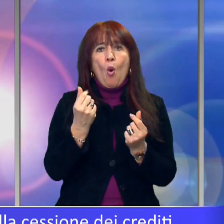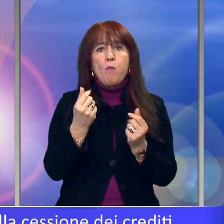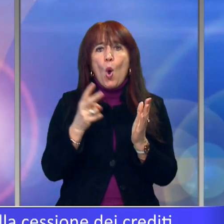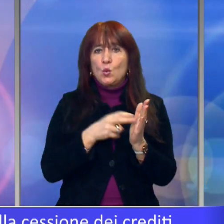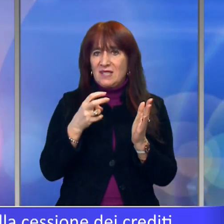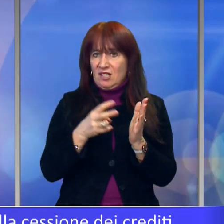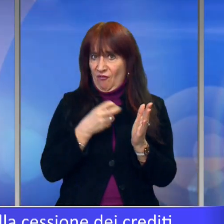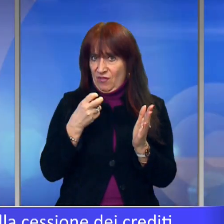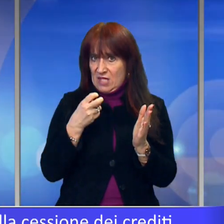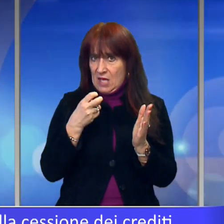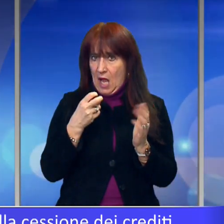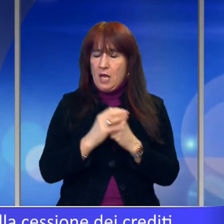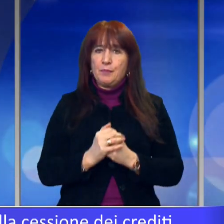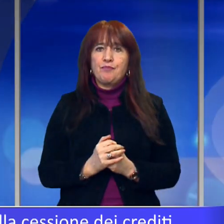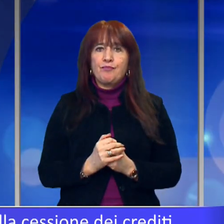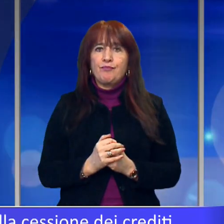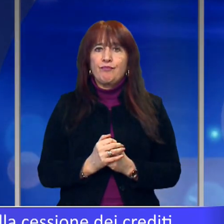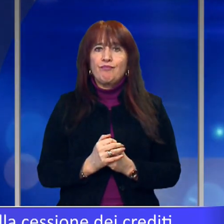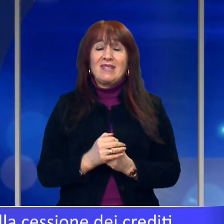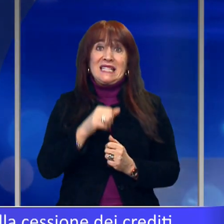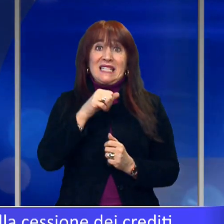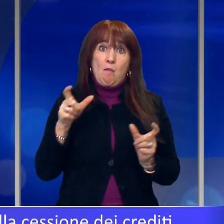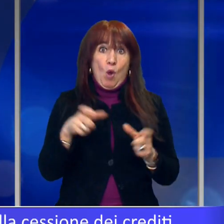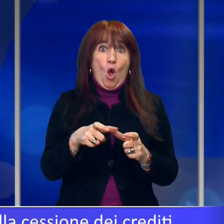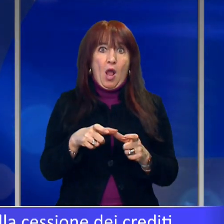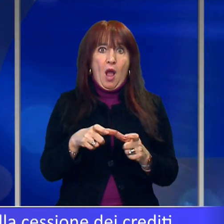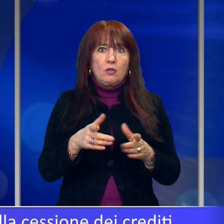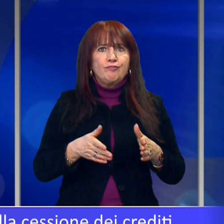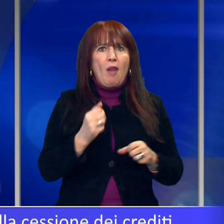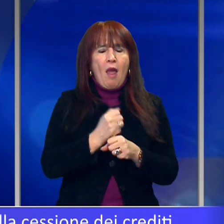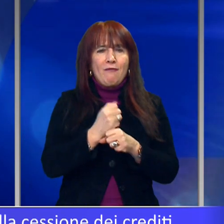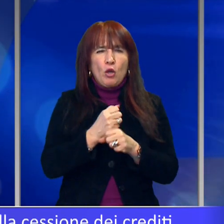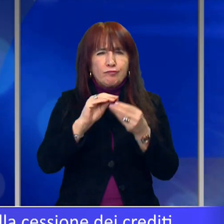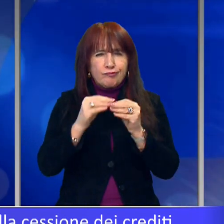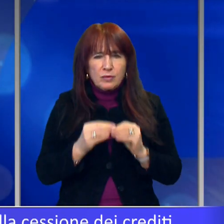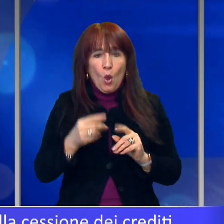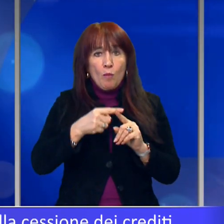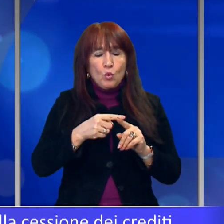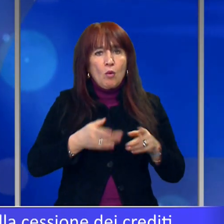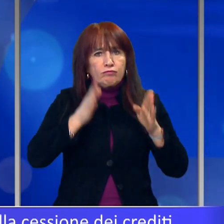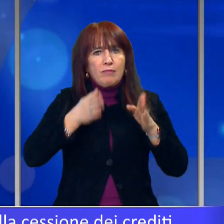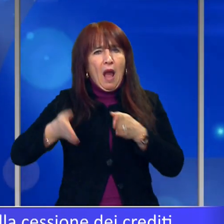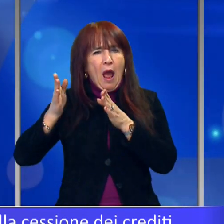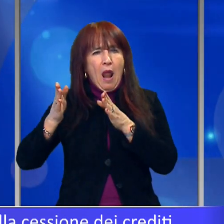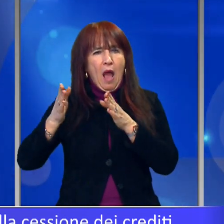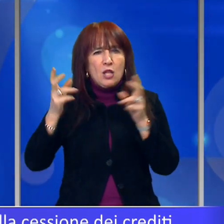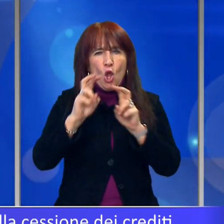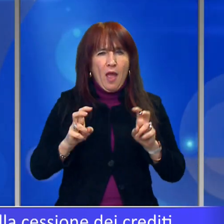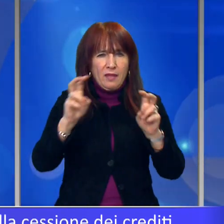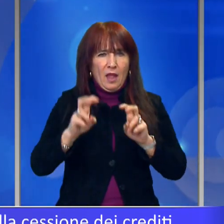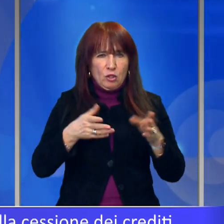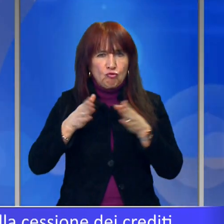fiscali per i lavori di ristrutturazione ed efficientamento energetico degli